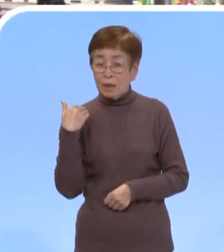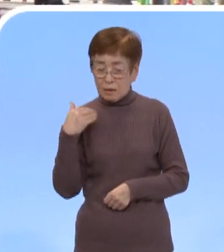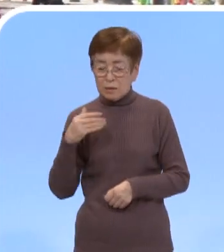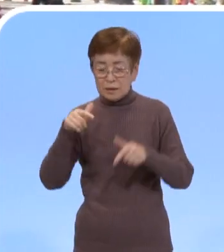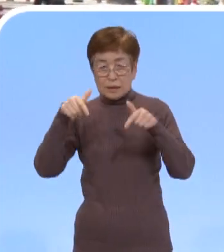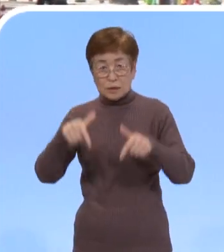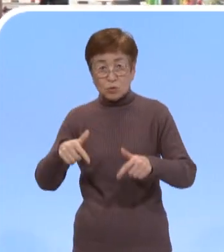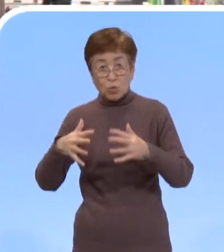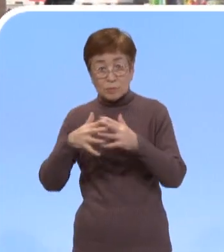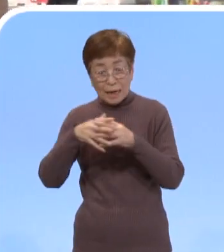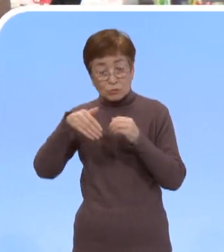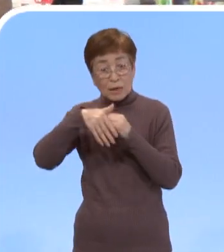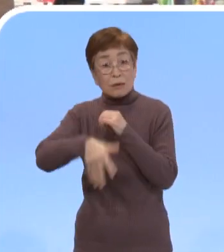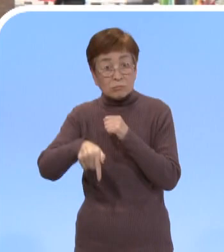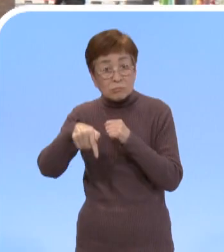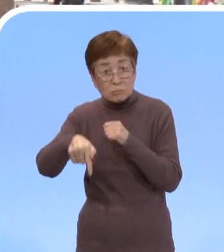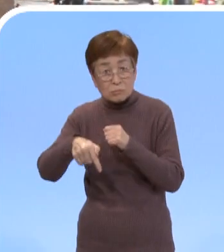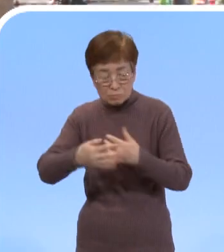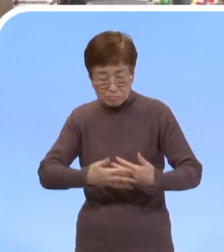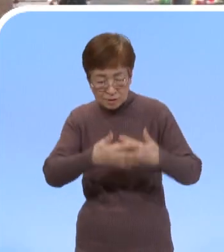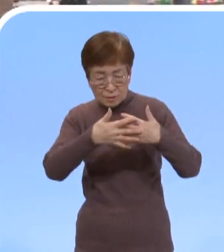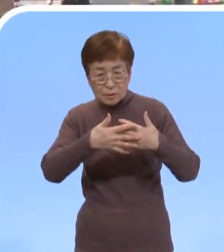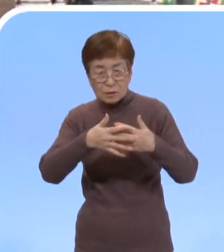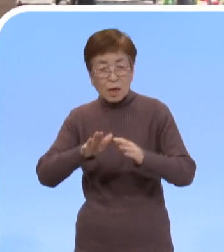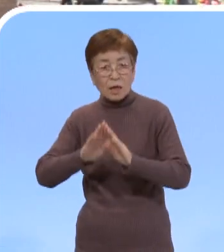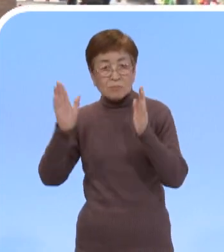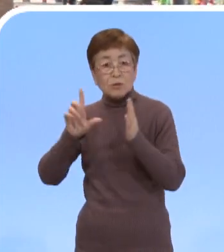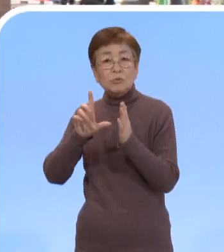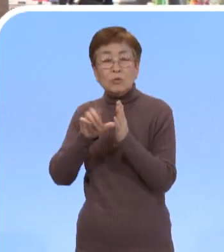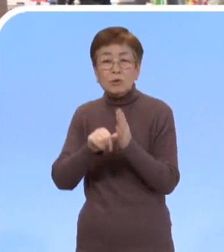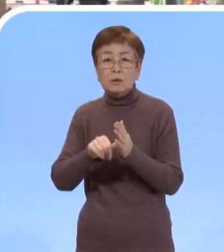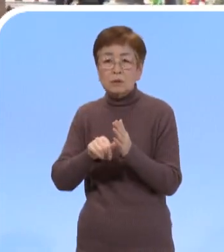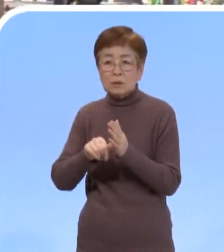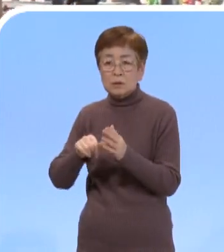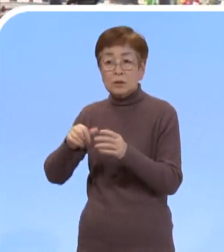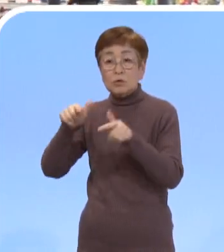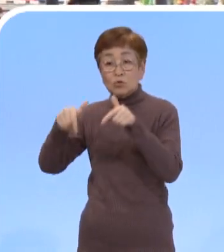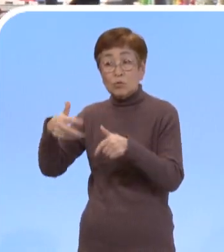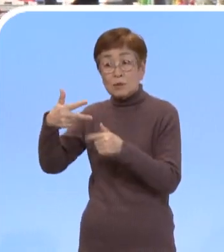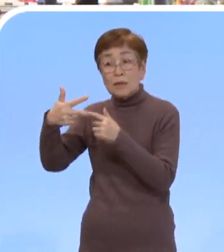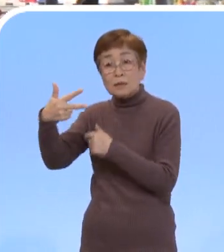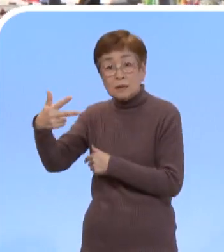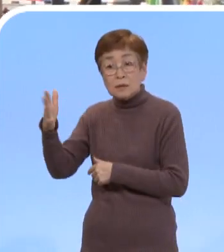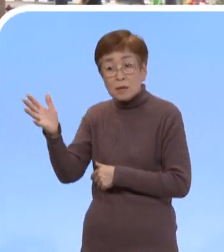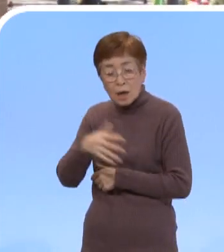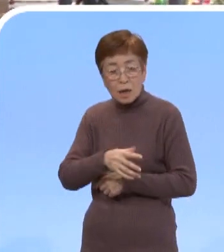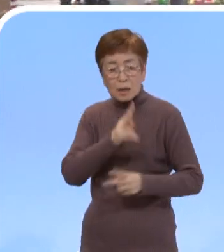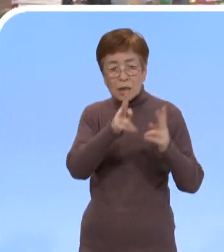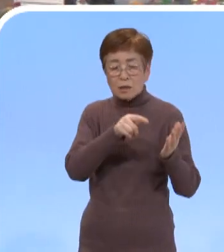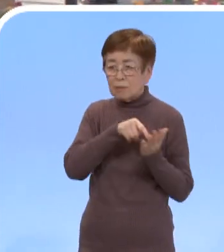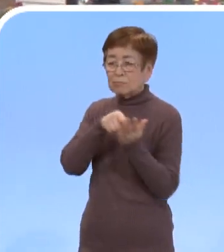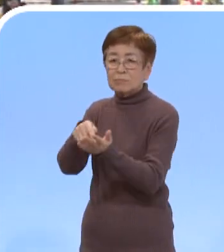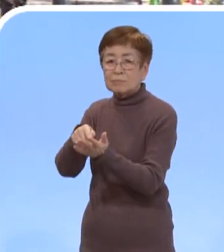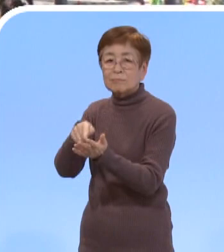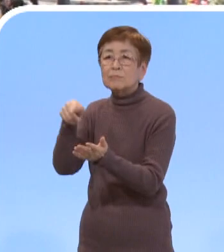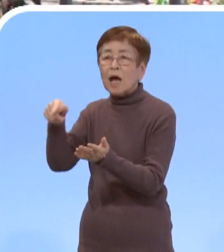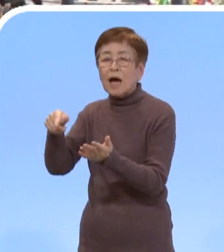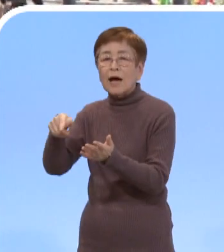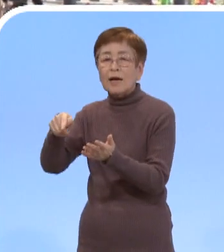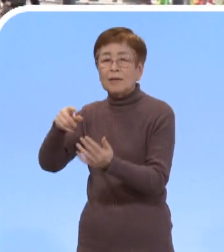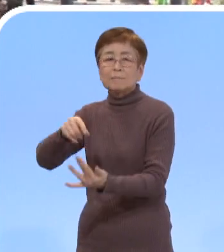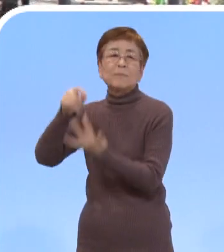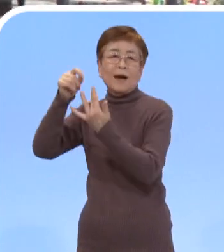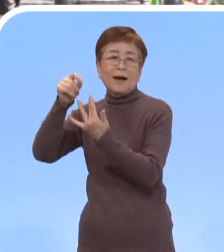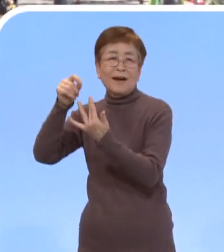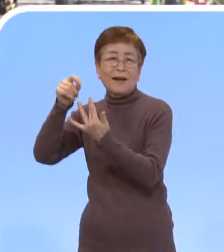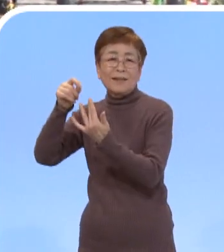に、西宮スタイル、こういうポータルサイトを立ち上げるっていう時に、プロポーザルに手を挙げたいということで、有限会社を立